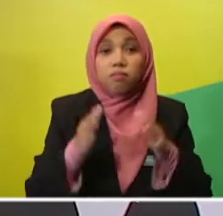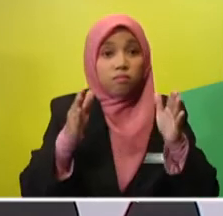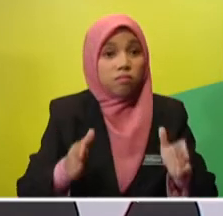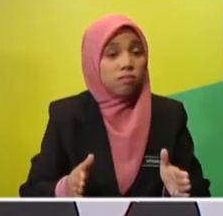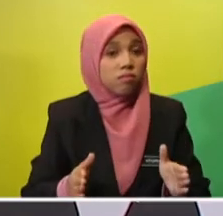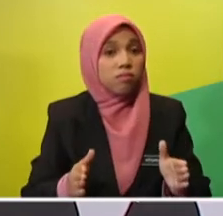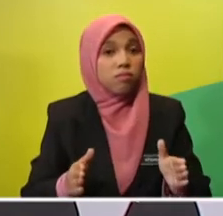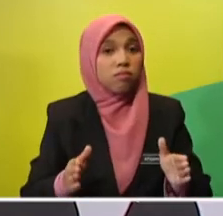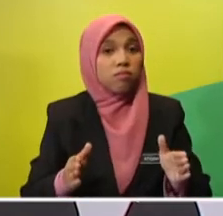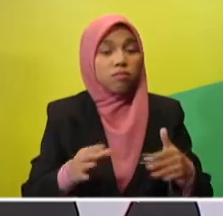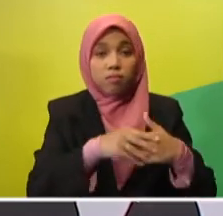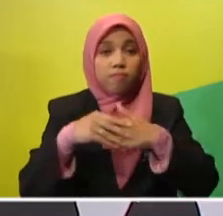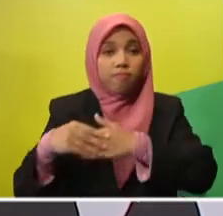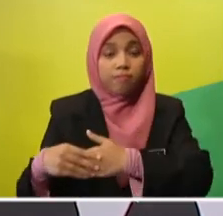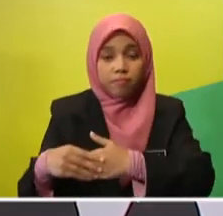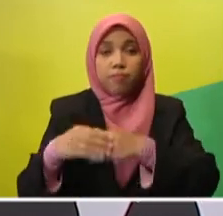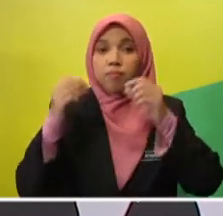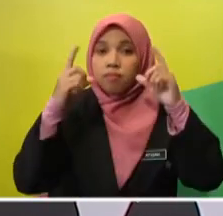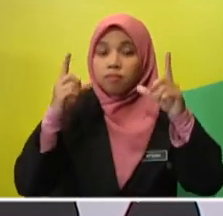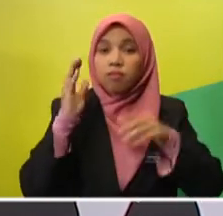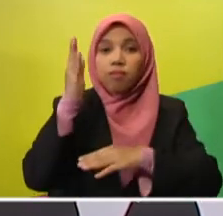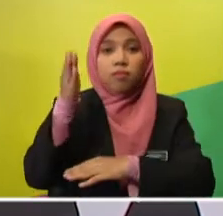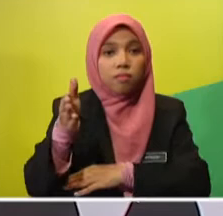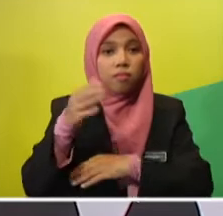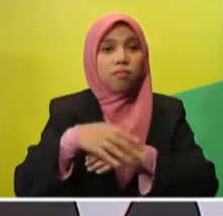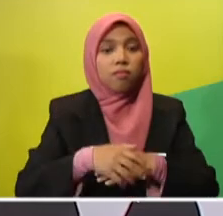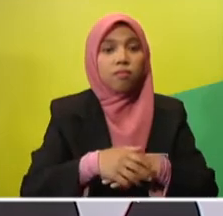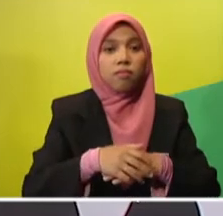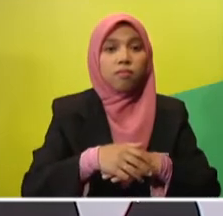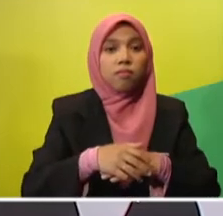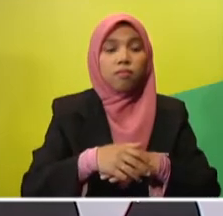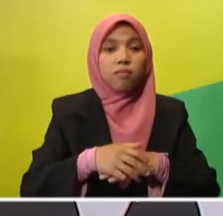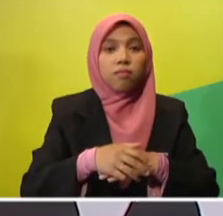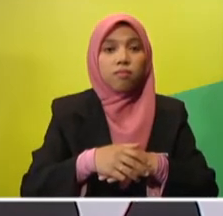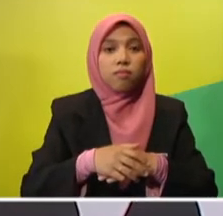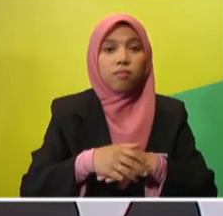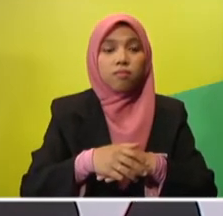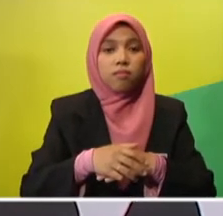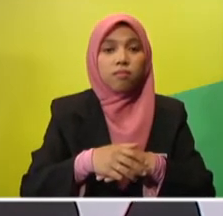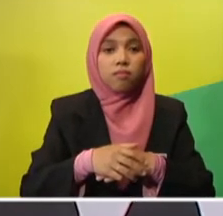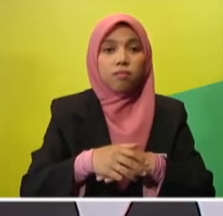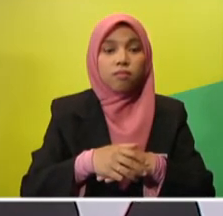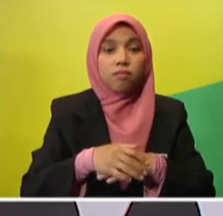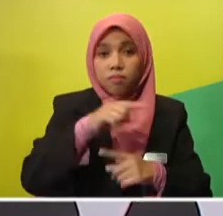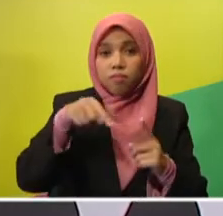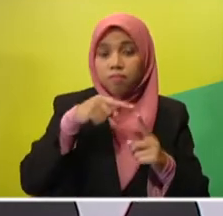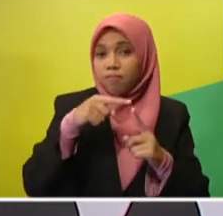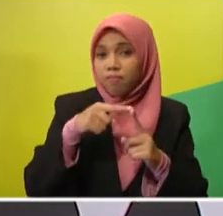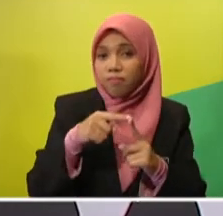menggerakkan tangannya ke sisi sebagai isyarat lorong sempit telah tamat. Okey, apabila lorong sempit sudah